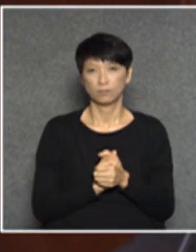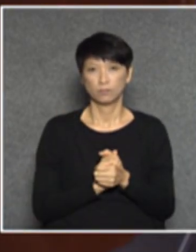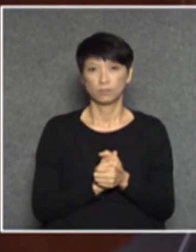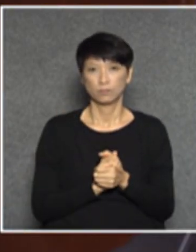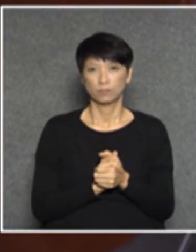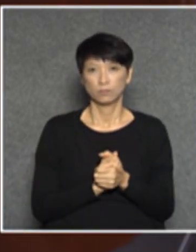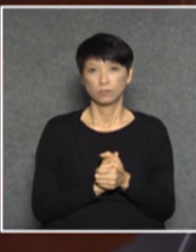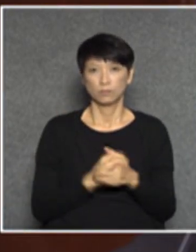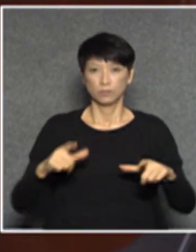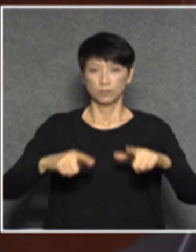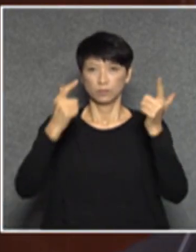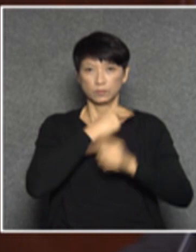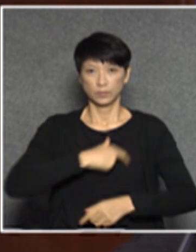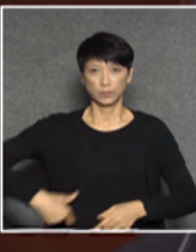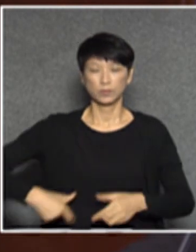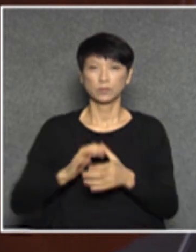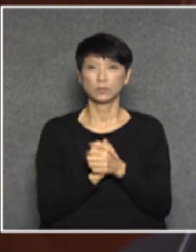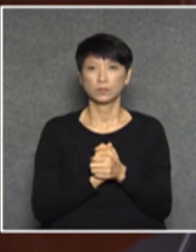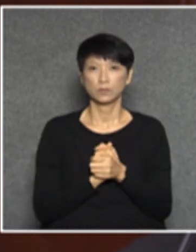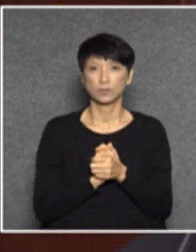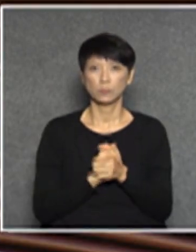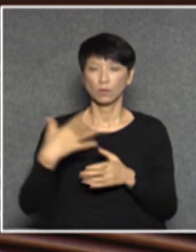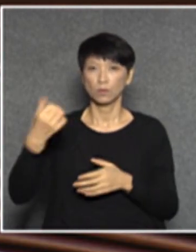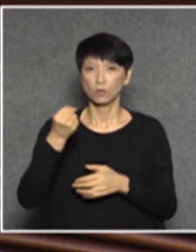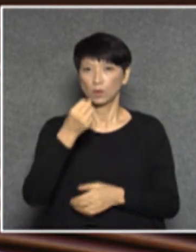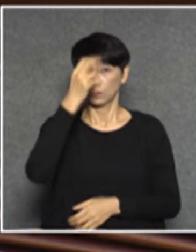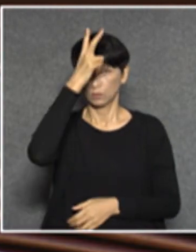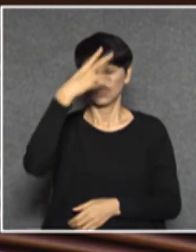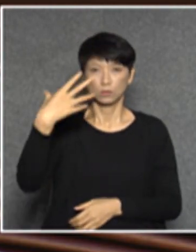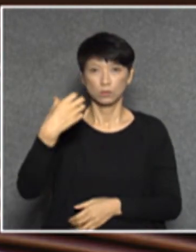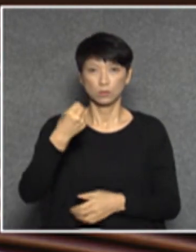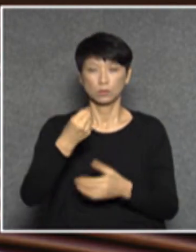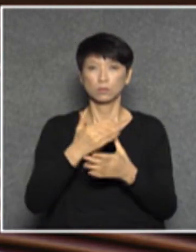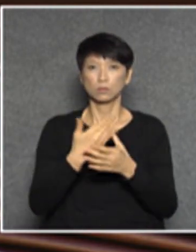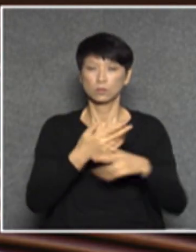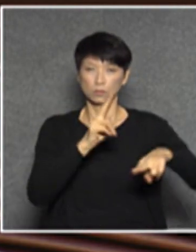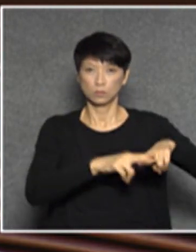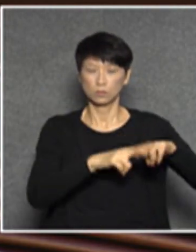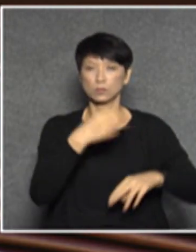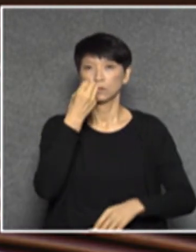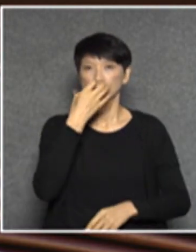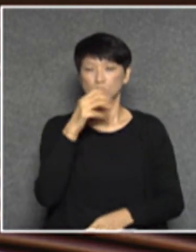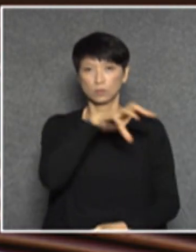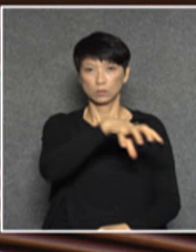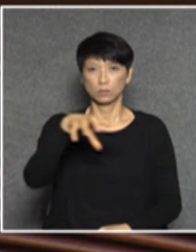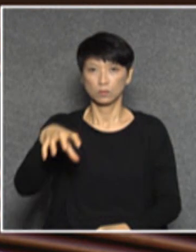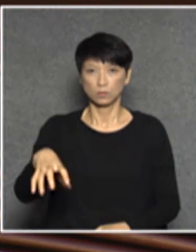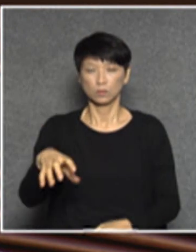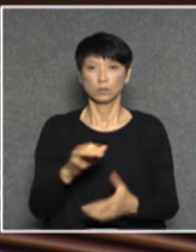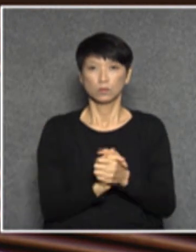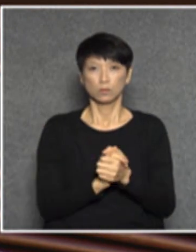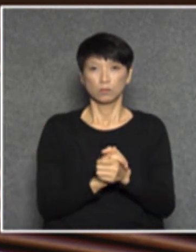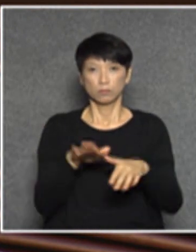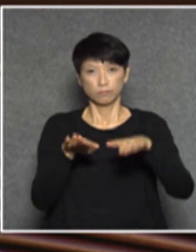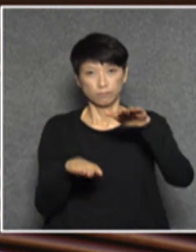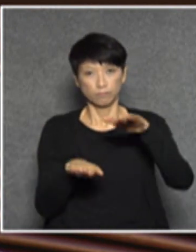啊，林議員。 主席，特首，正正係由於內地同香港兩地市場係有差異，